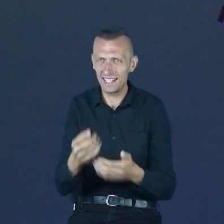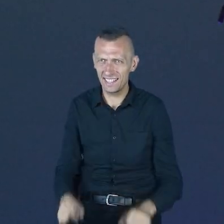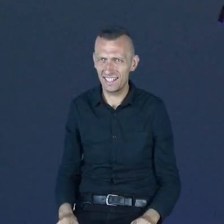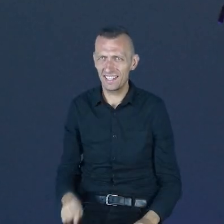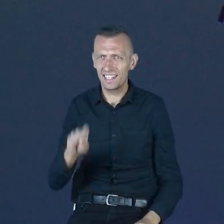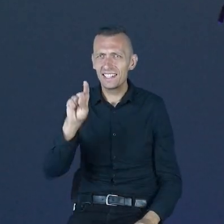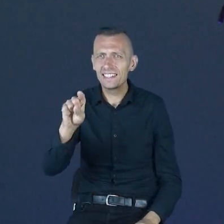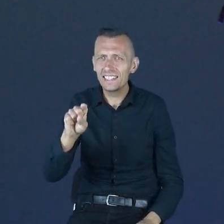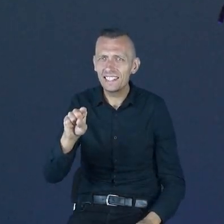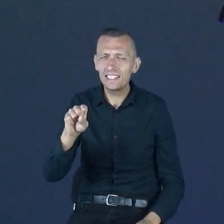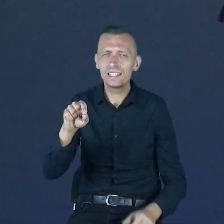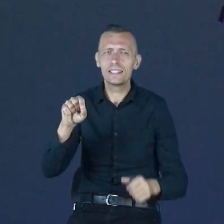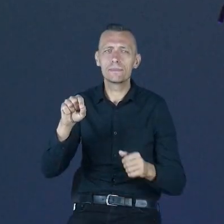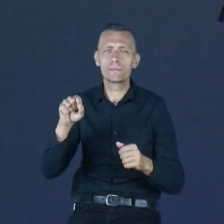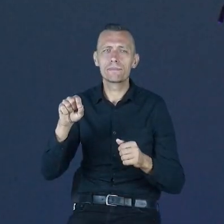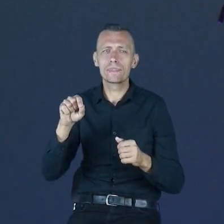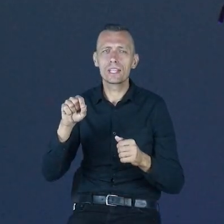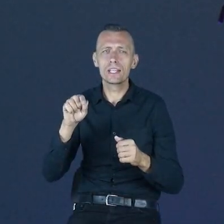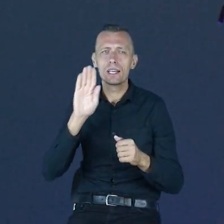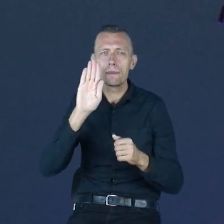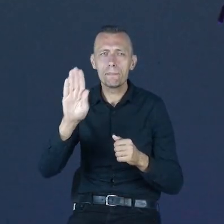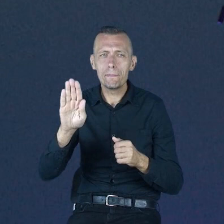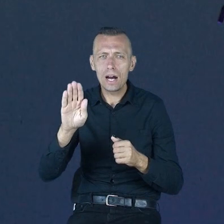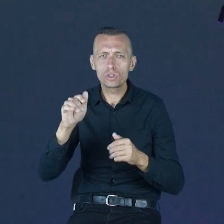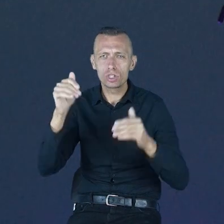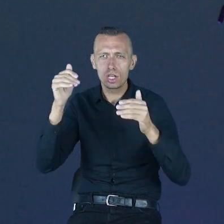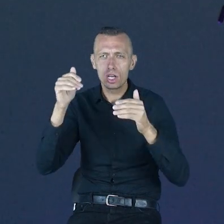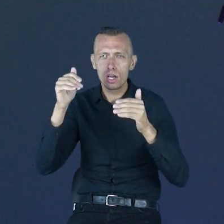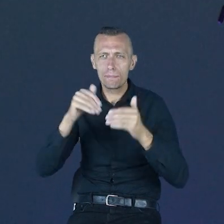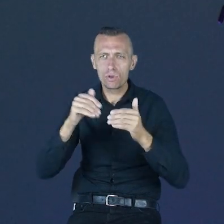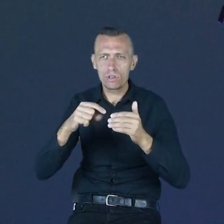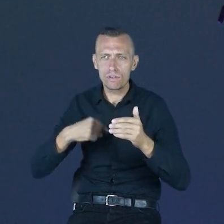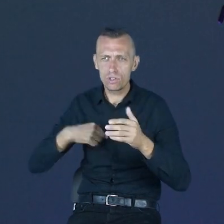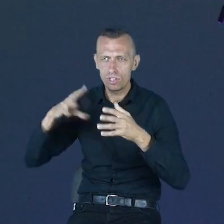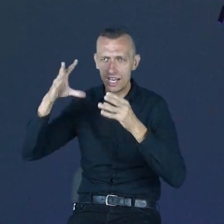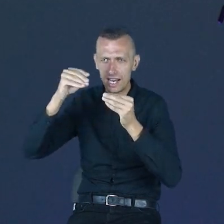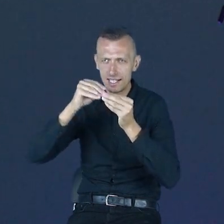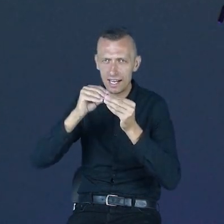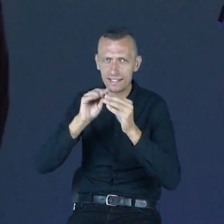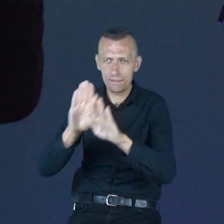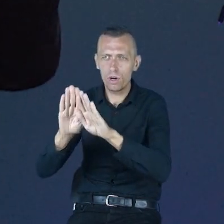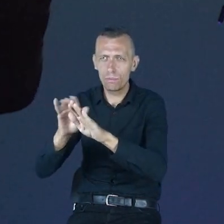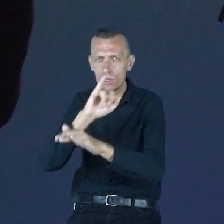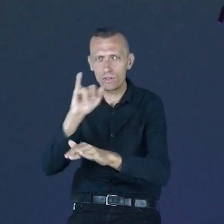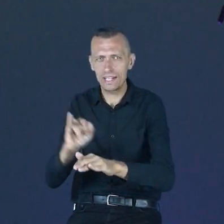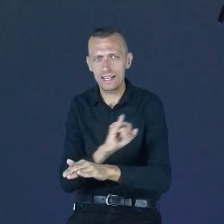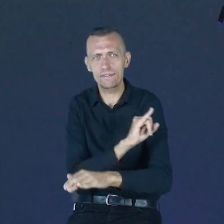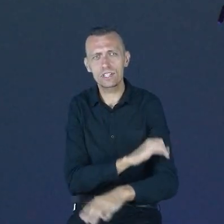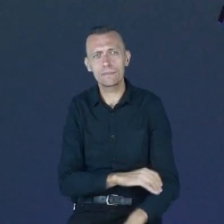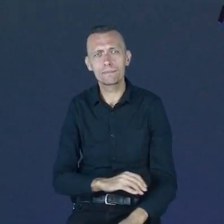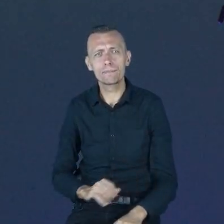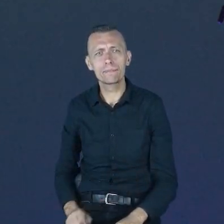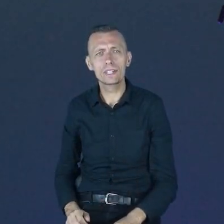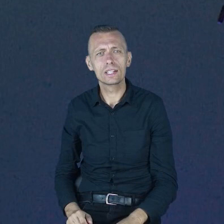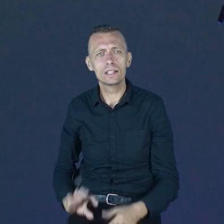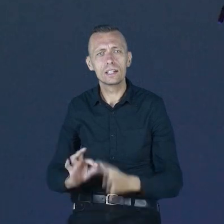bezbronny. Jesteś wyposażony, wyposażona. Wiecie, gdy mówimy o poddaniu się Bogu, to